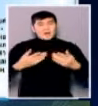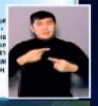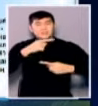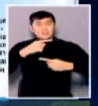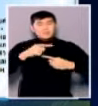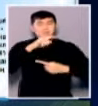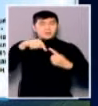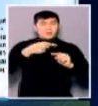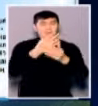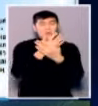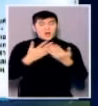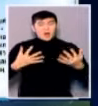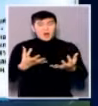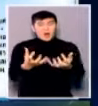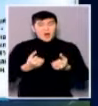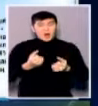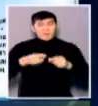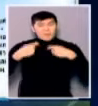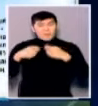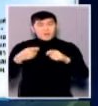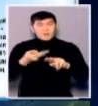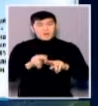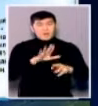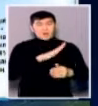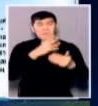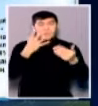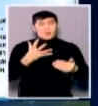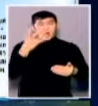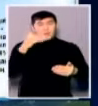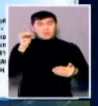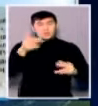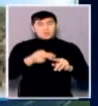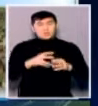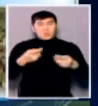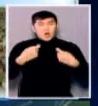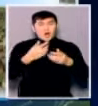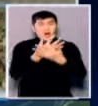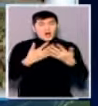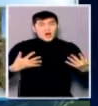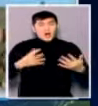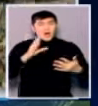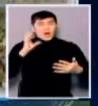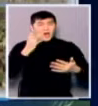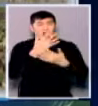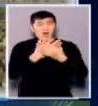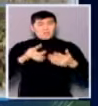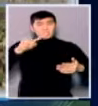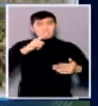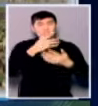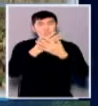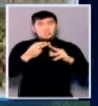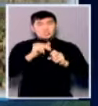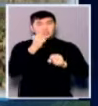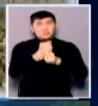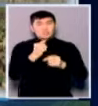15,400 тонна бақша өнімі алынды. Жылыжайлардан 501 тонна өнім алынды. Көп жылдық жеміс-жидек дақылдарын